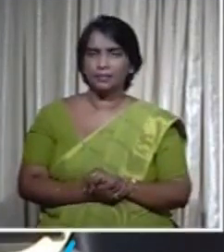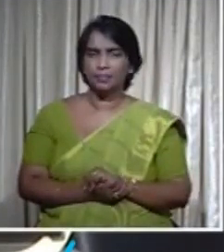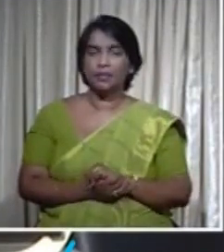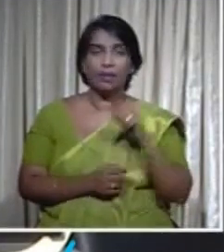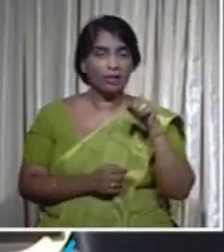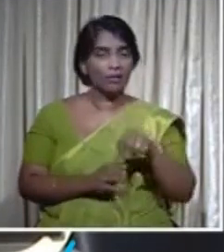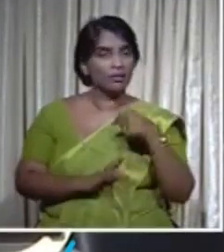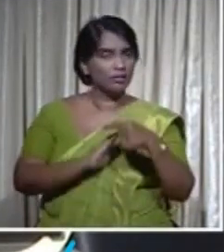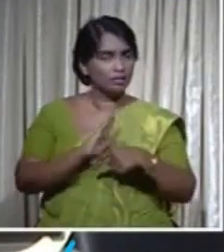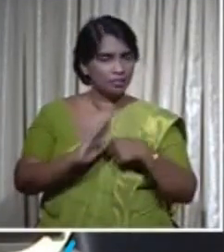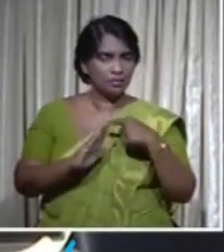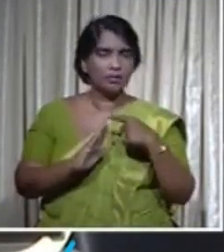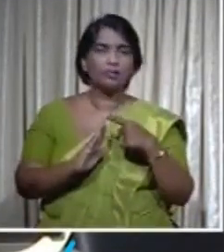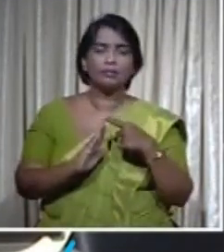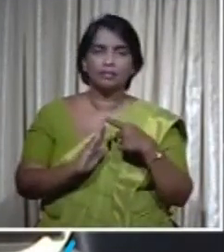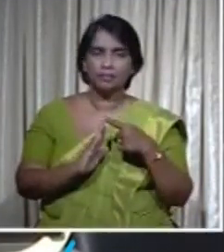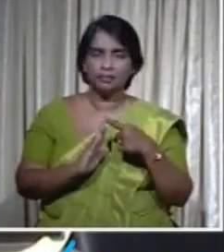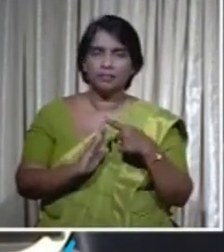வறுமையை